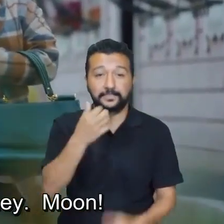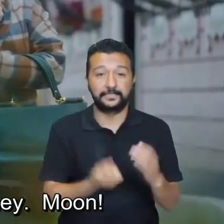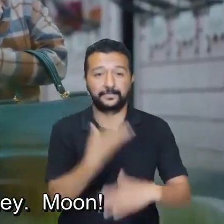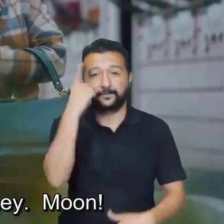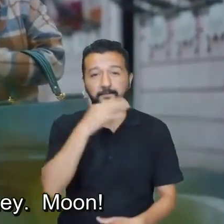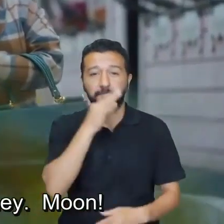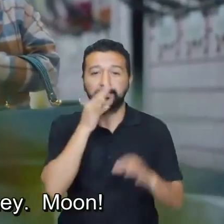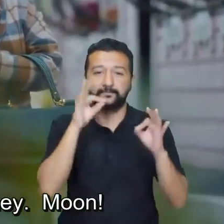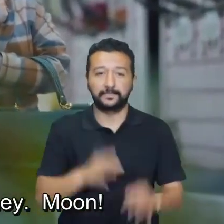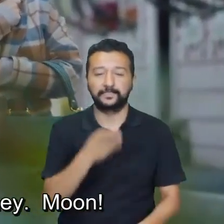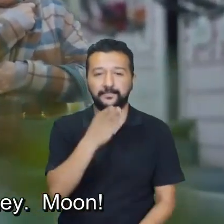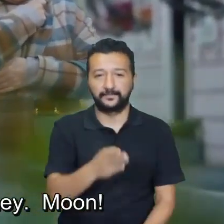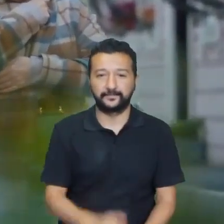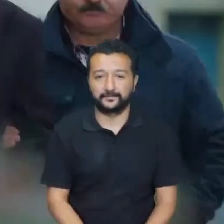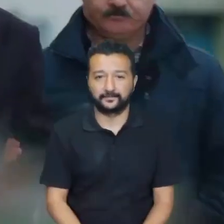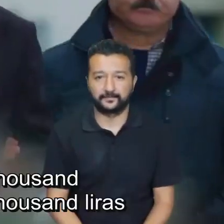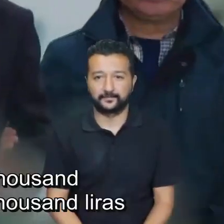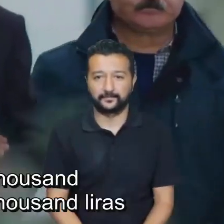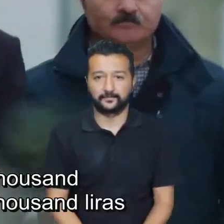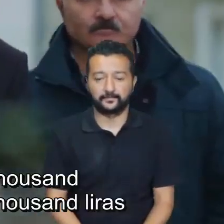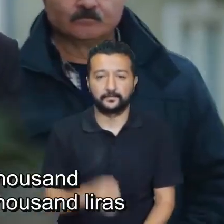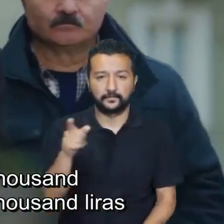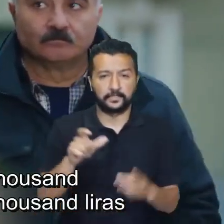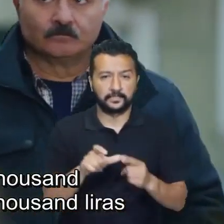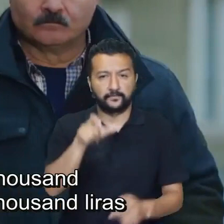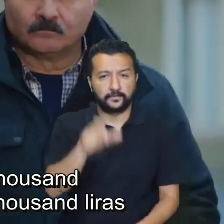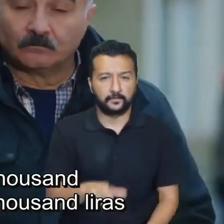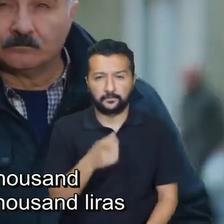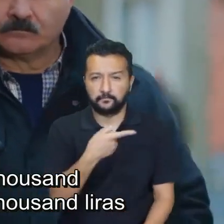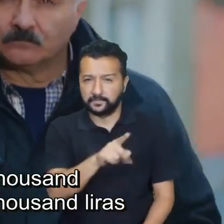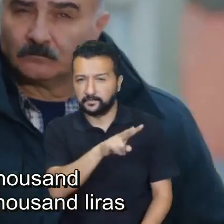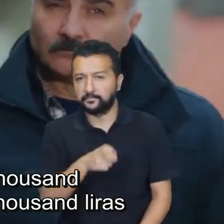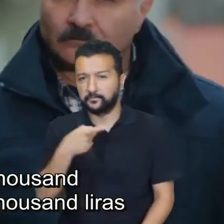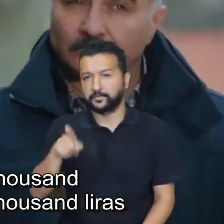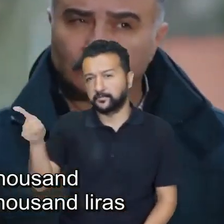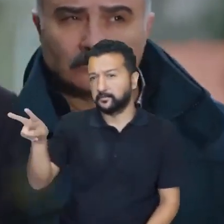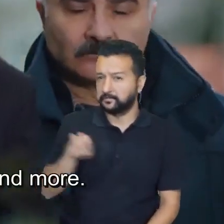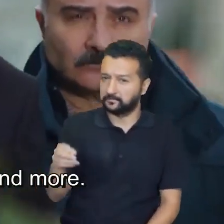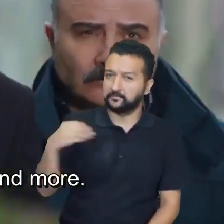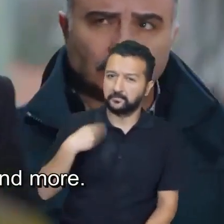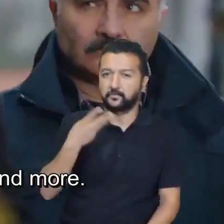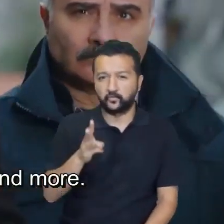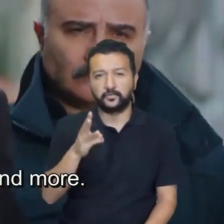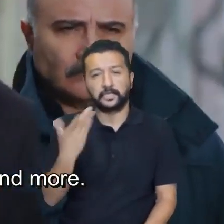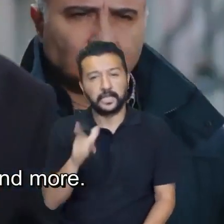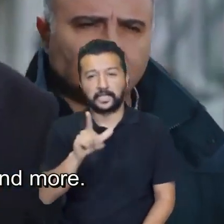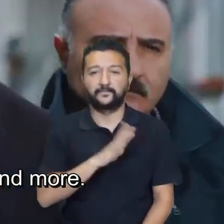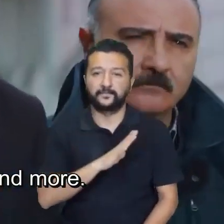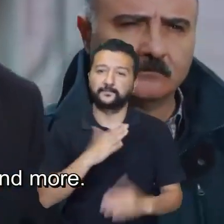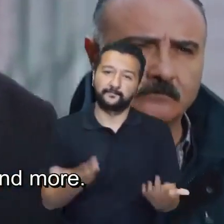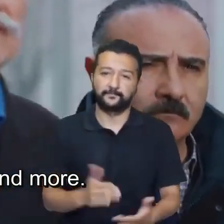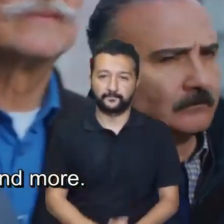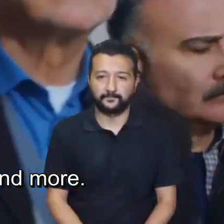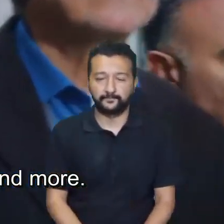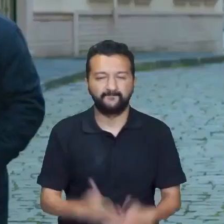Colony'ye benzemeye başladı. Ay. Şevket'ten 1000 koparsam, 1000 lira da Itır ateşlese en az 3000 daha lazım